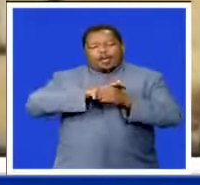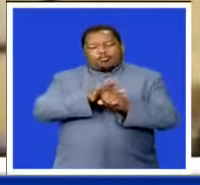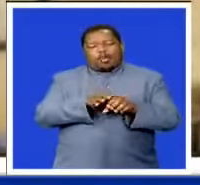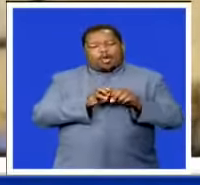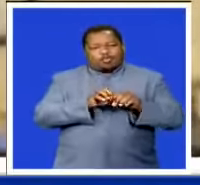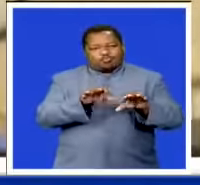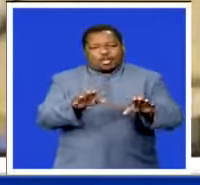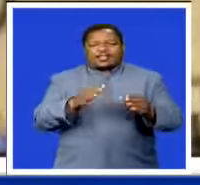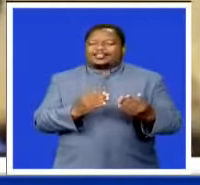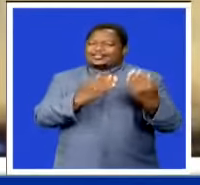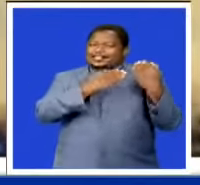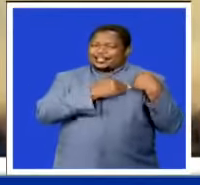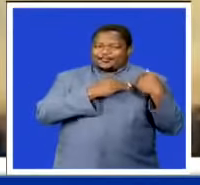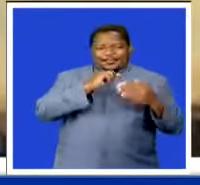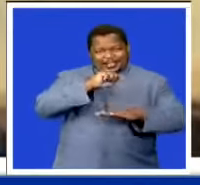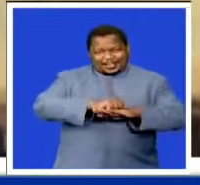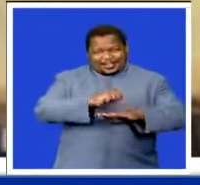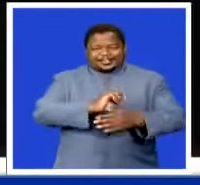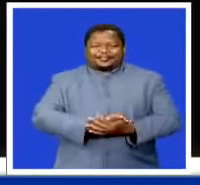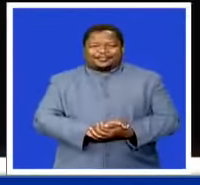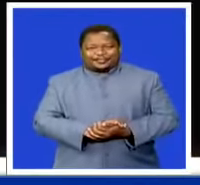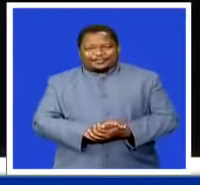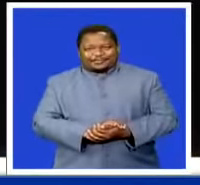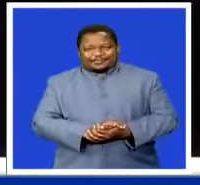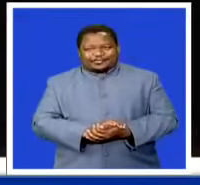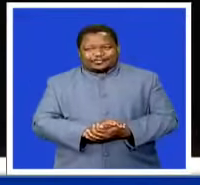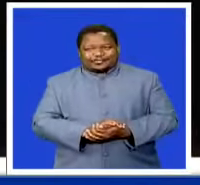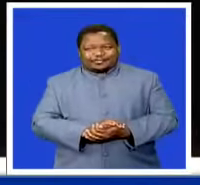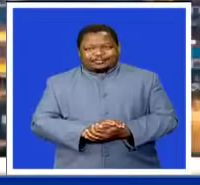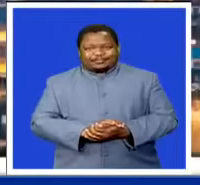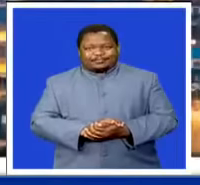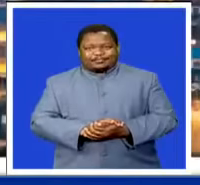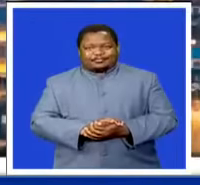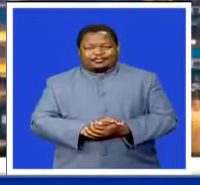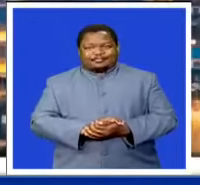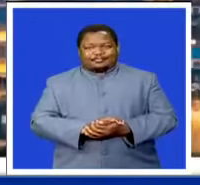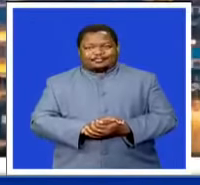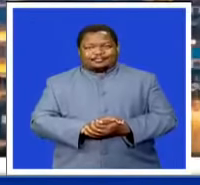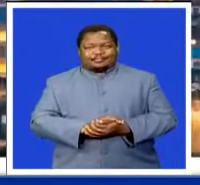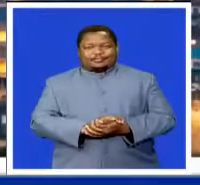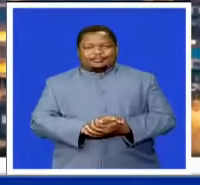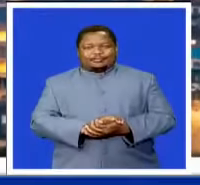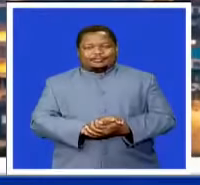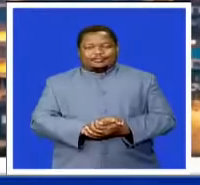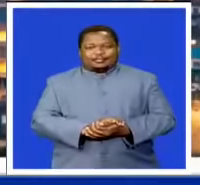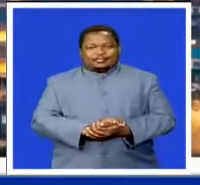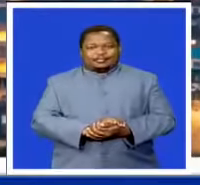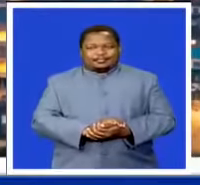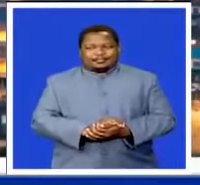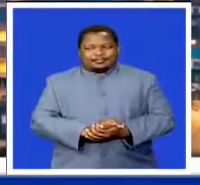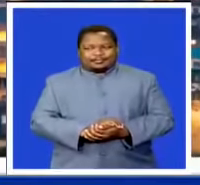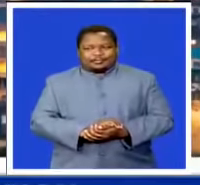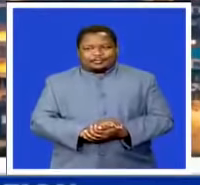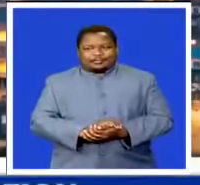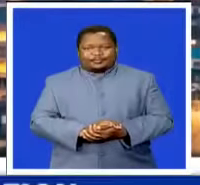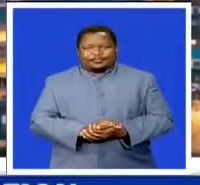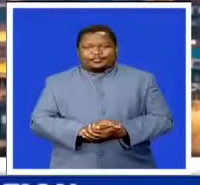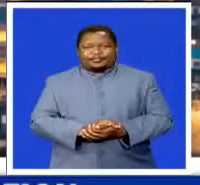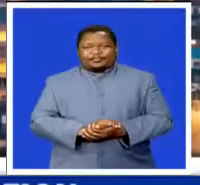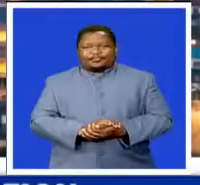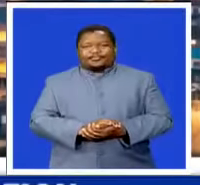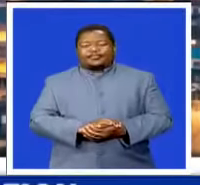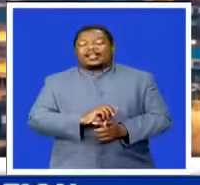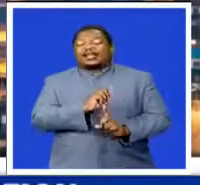Mavimbela anatemalangeni Dlamini eMbabane. Umbuso uphikisa sicelo